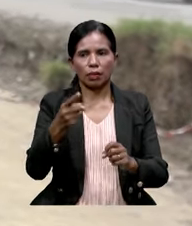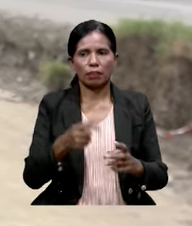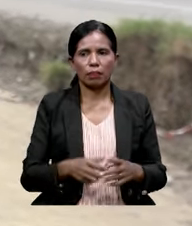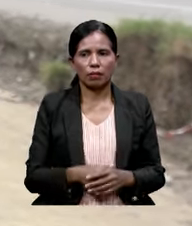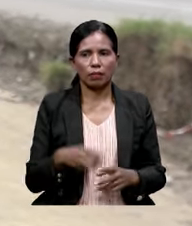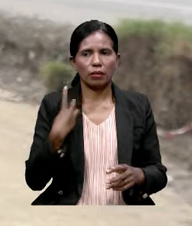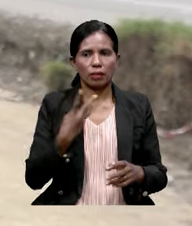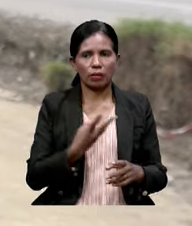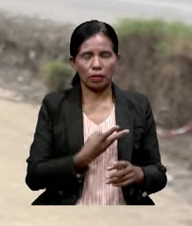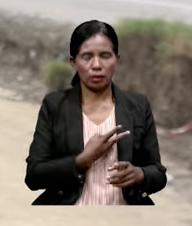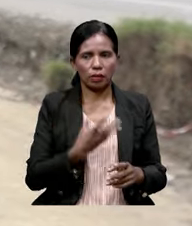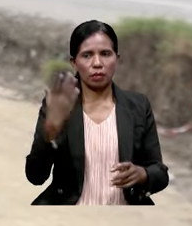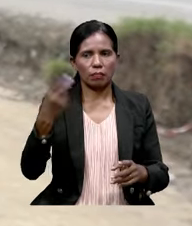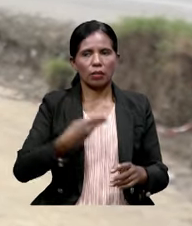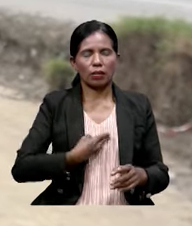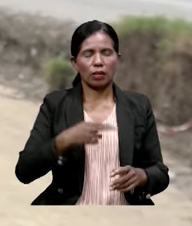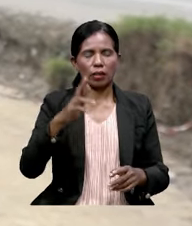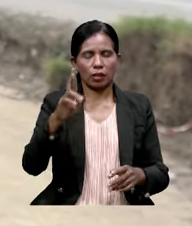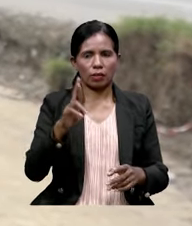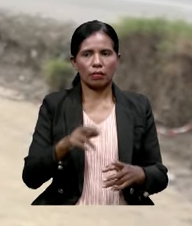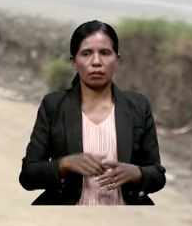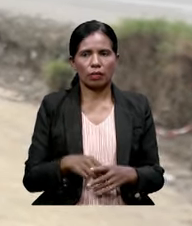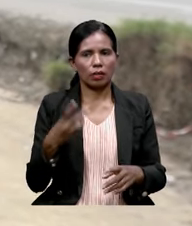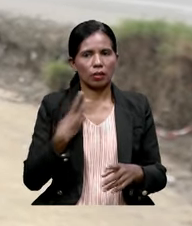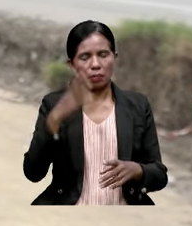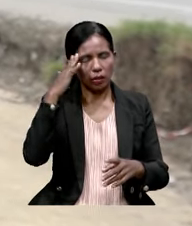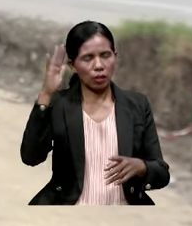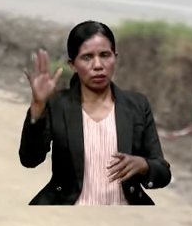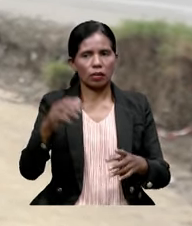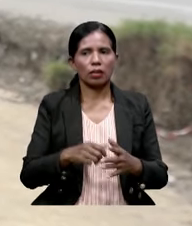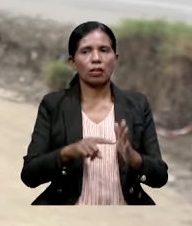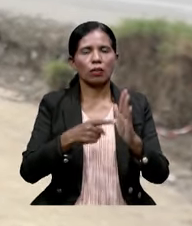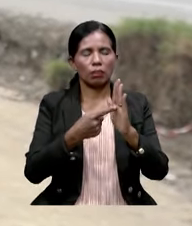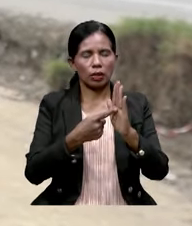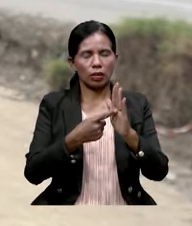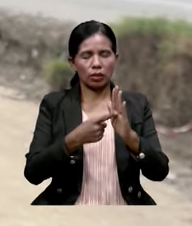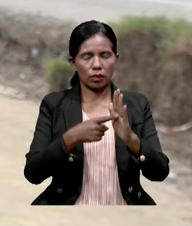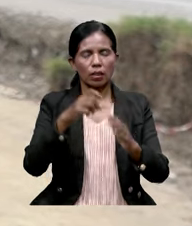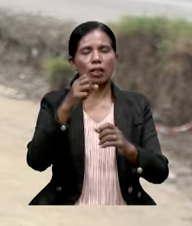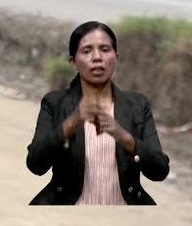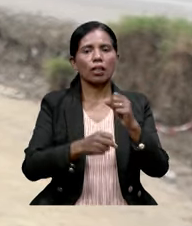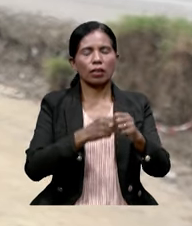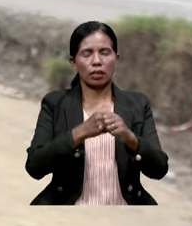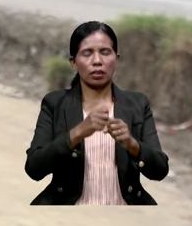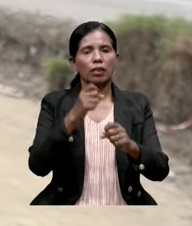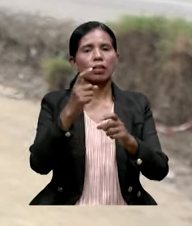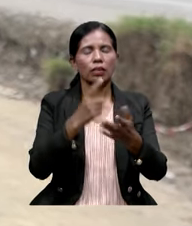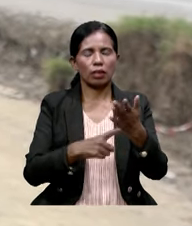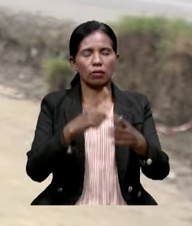ambil ya hera, mesti naru ni bah. Nabi ambil hatan ni ni aku sa tinam sa pulang. Mau sih